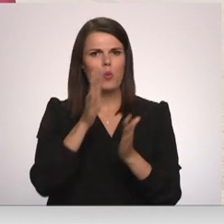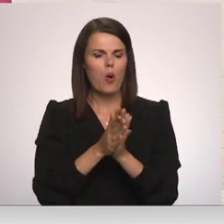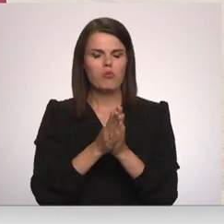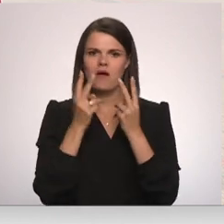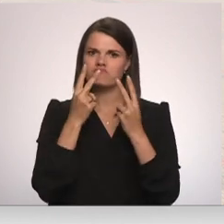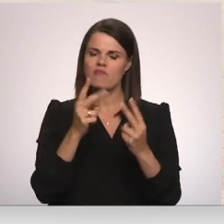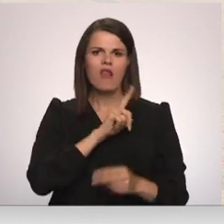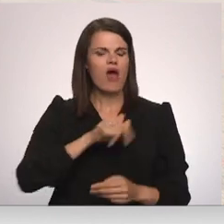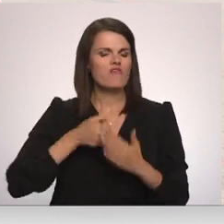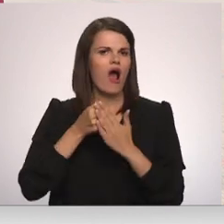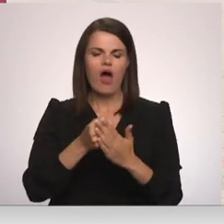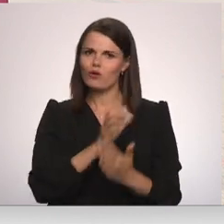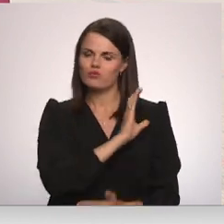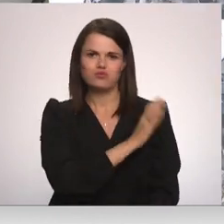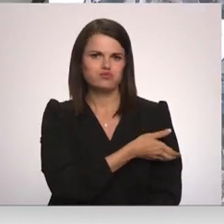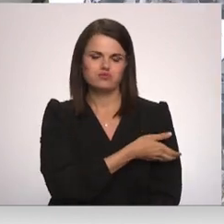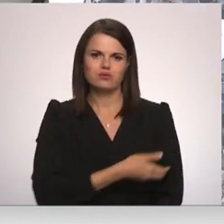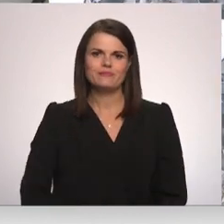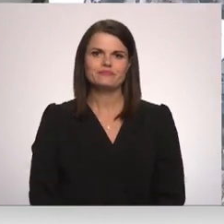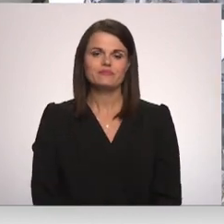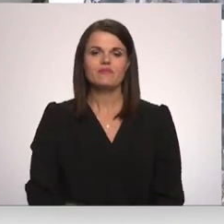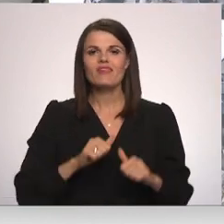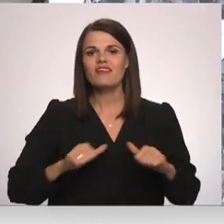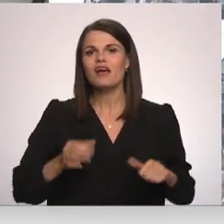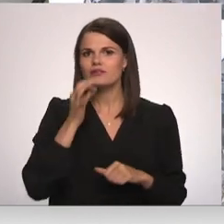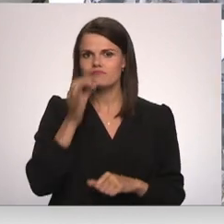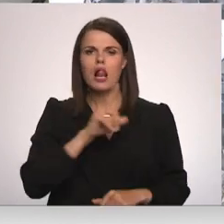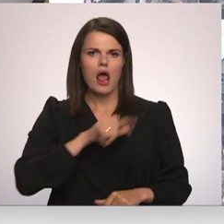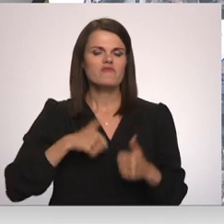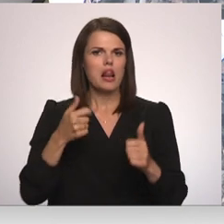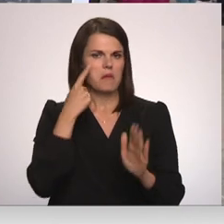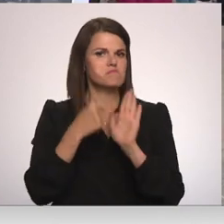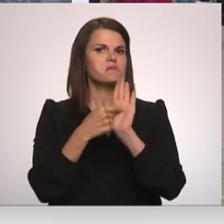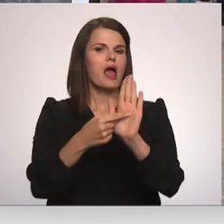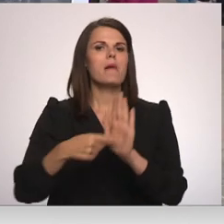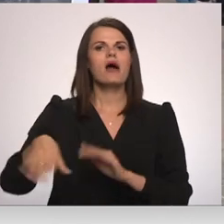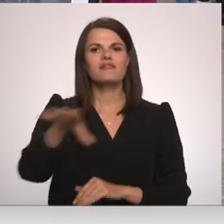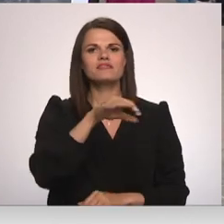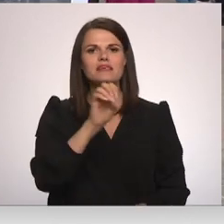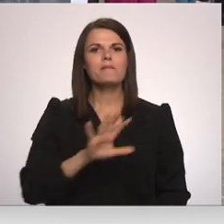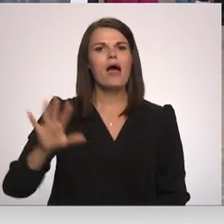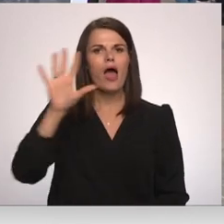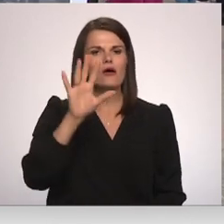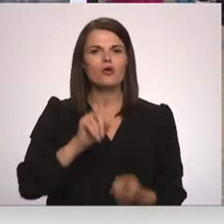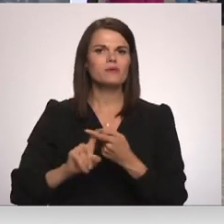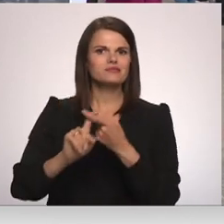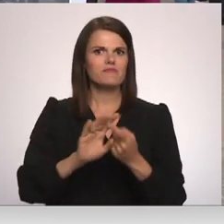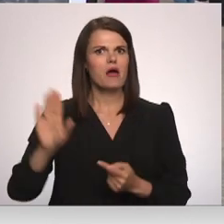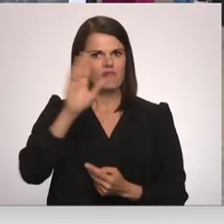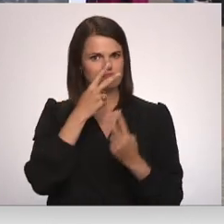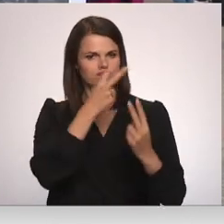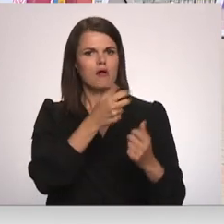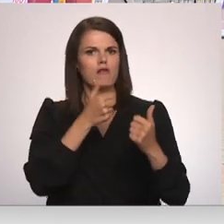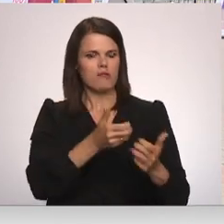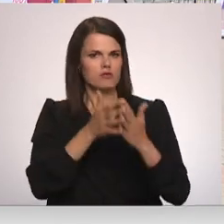ir ļoti spēcīga. Vēstnieks atzina, ka Latvija ir labs piemērs visām Eiropas Savienības valstīm palīdzības sniegšanā.